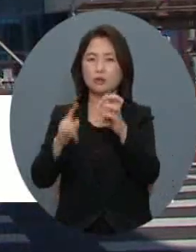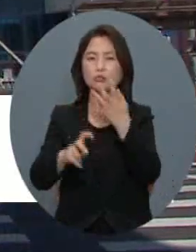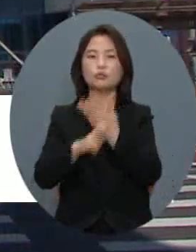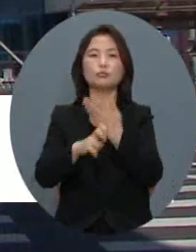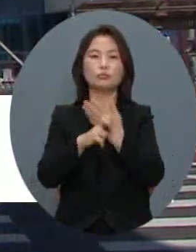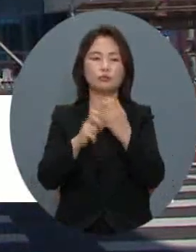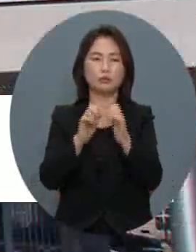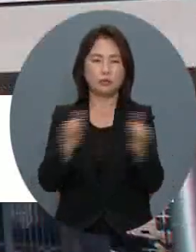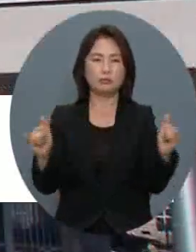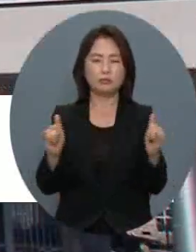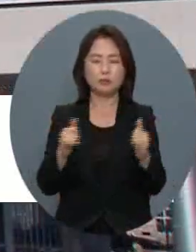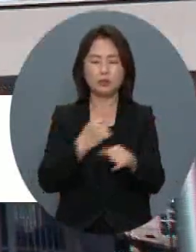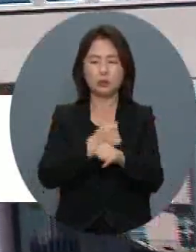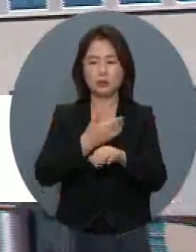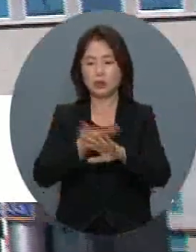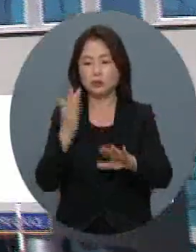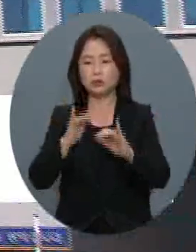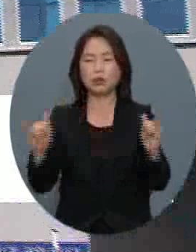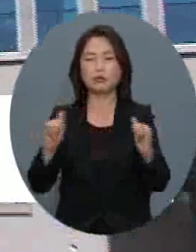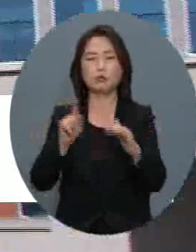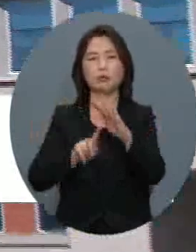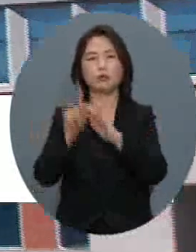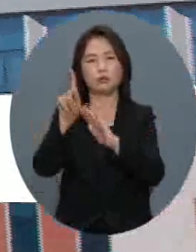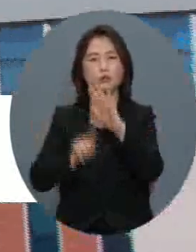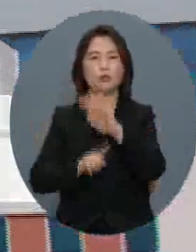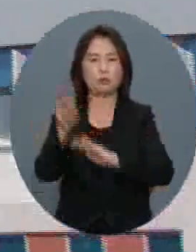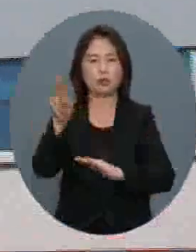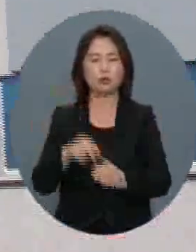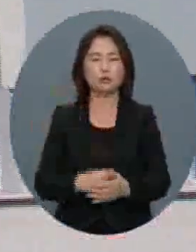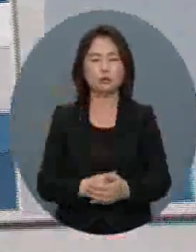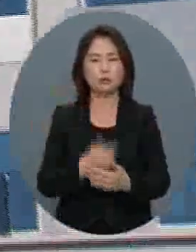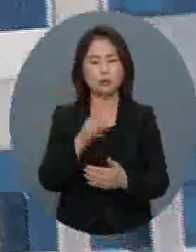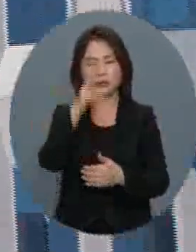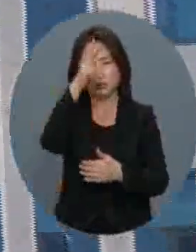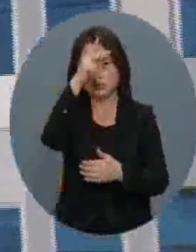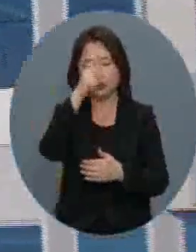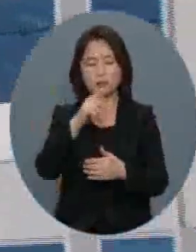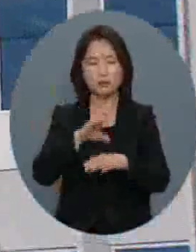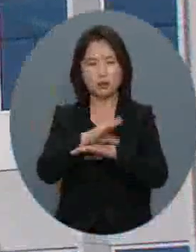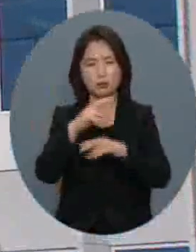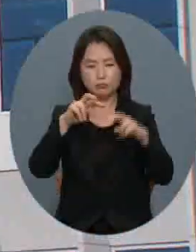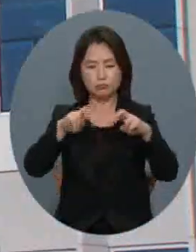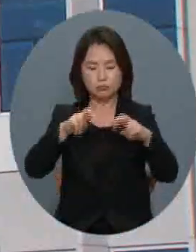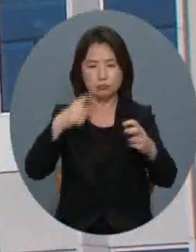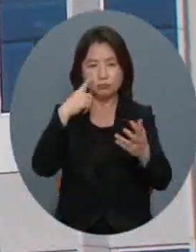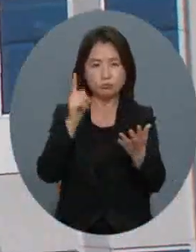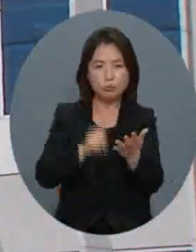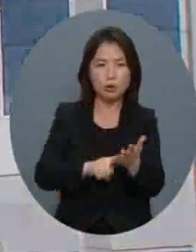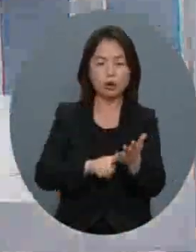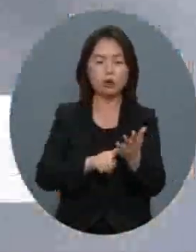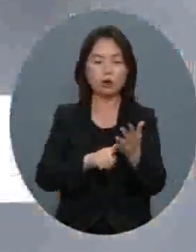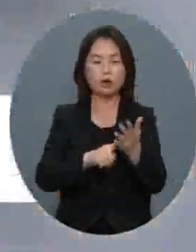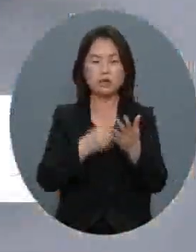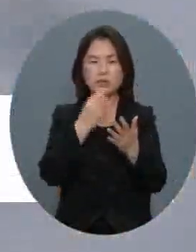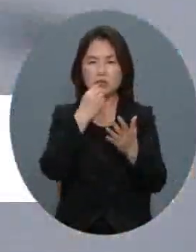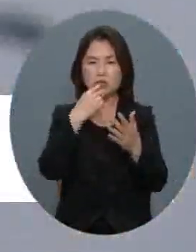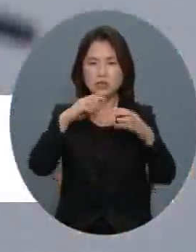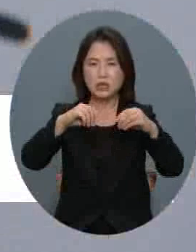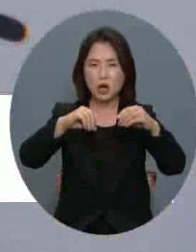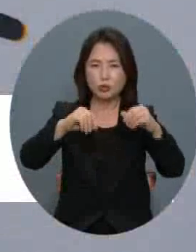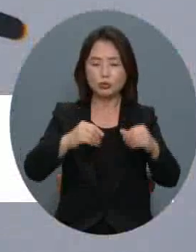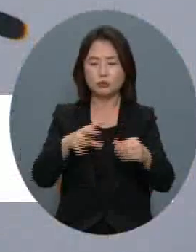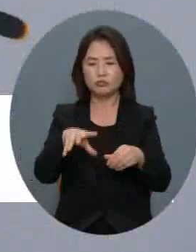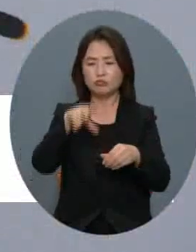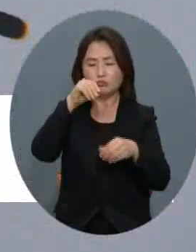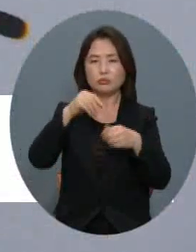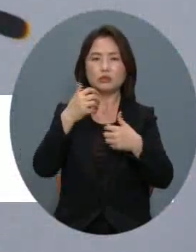체류자였습니다. 또 다른 탑승자 한 명은 달아났습니다. 그런데 경찰이 차량을 수색했더니 봉투에서 흰 가루와